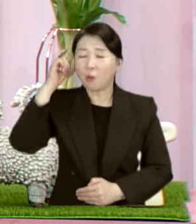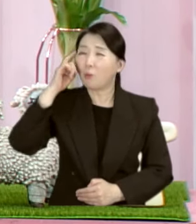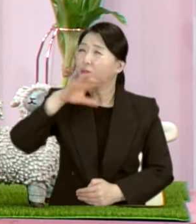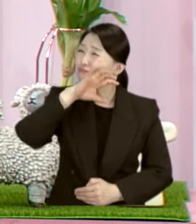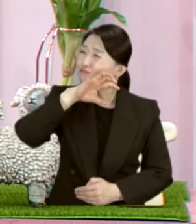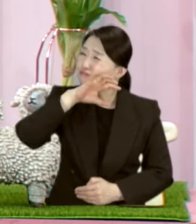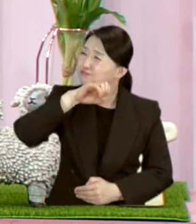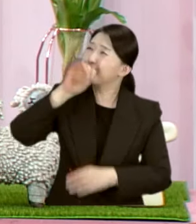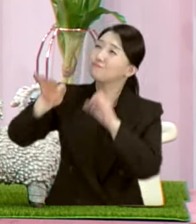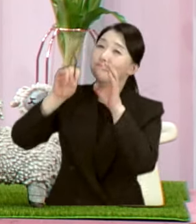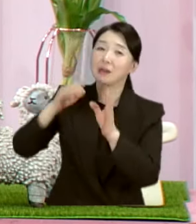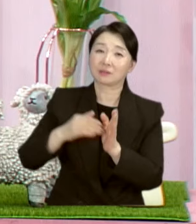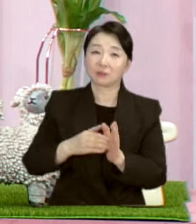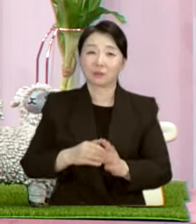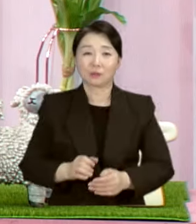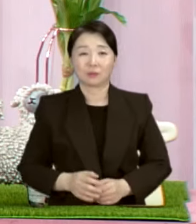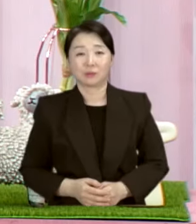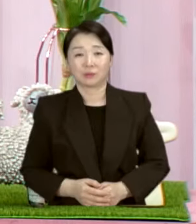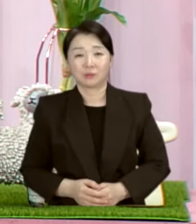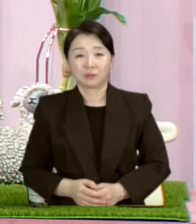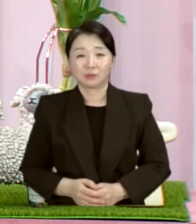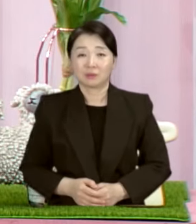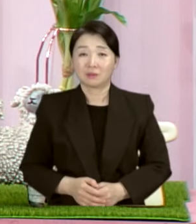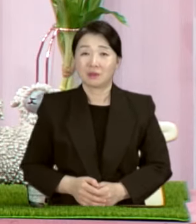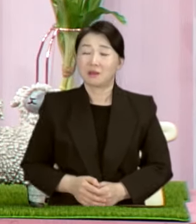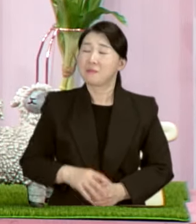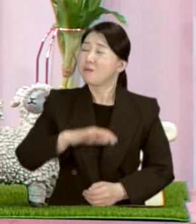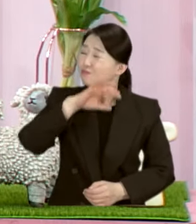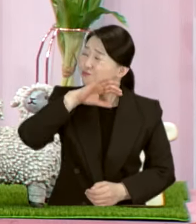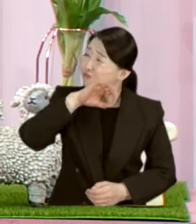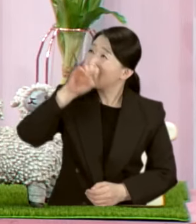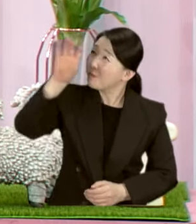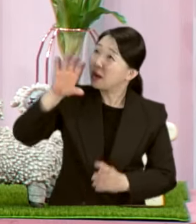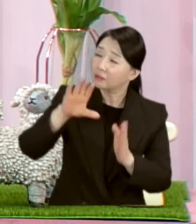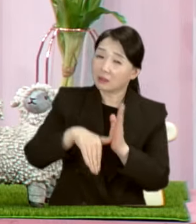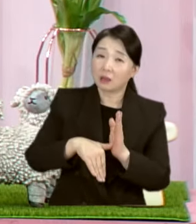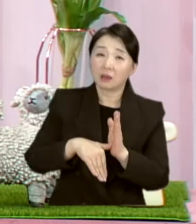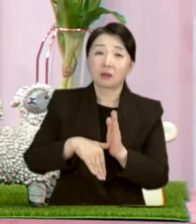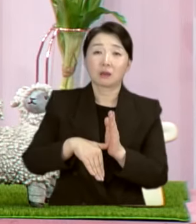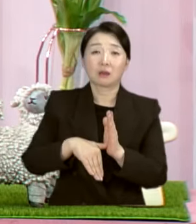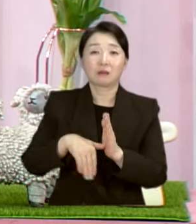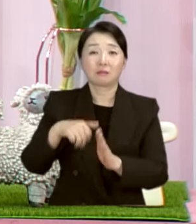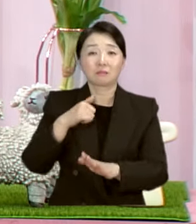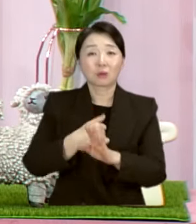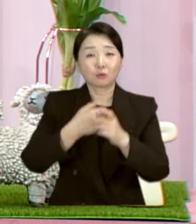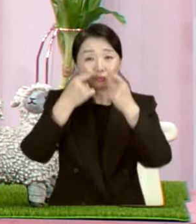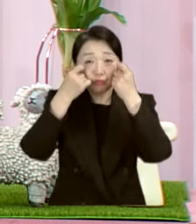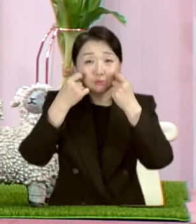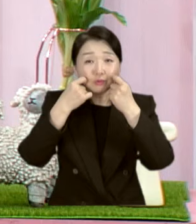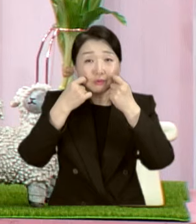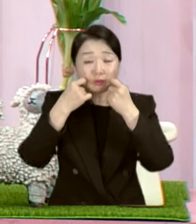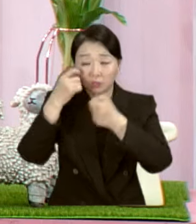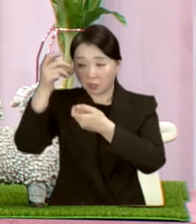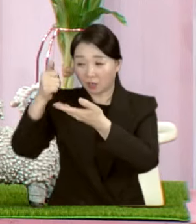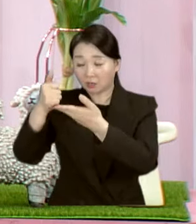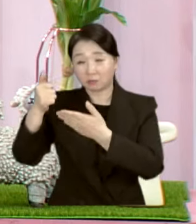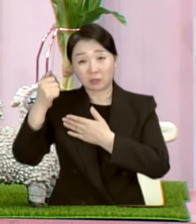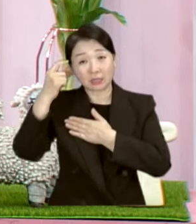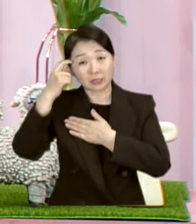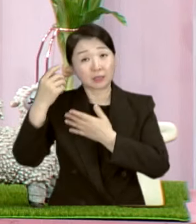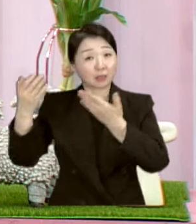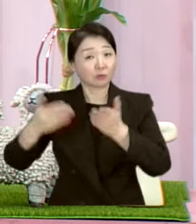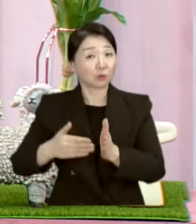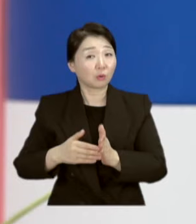되냐 막 따졌던 것 같아요. 근데 막 그렇게 따지다가 막 눈물이 나더라고요. 근데 하나님께서 그때